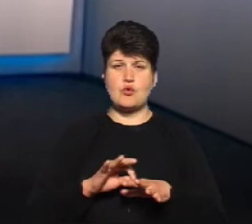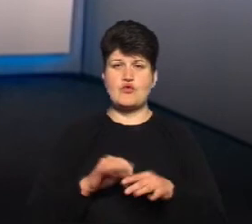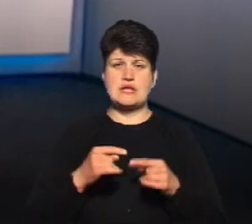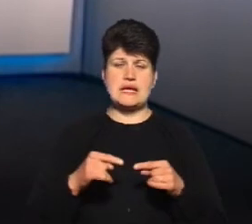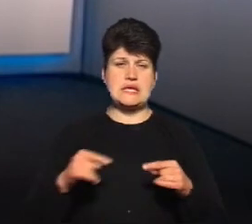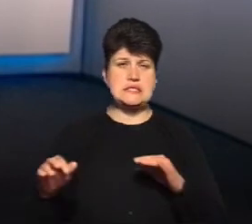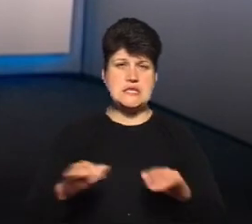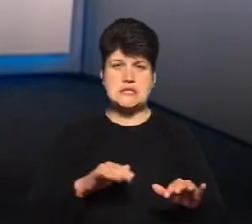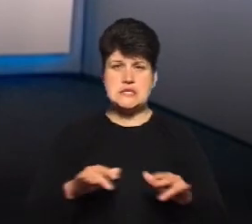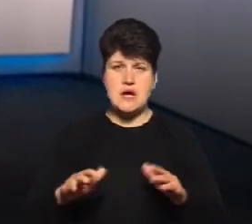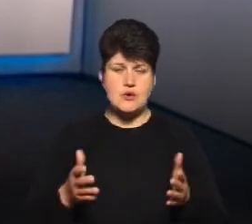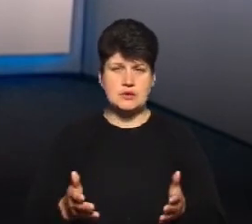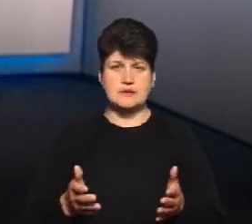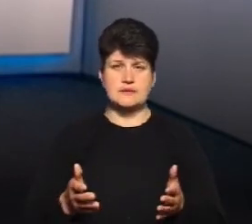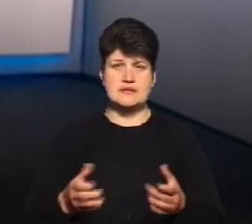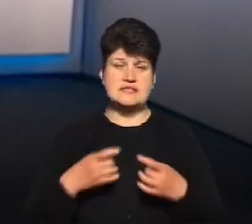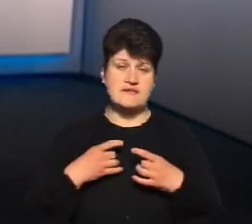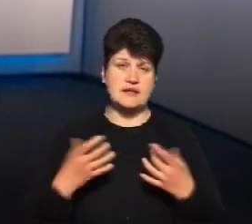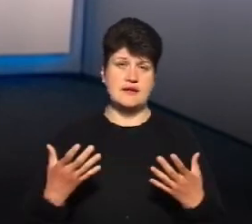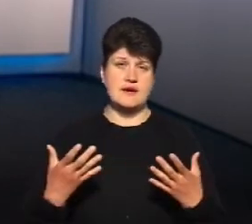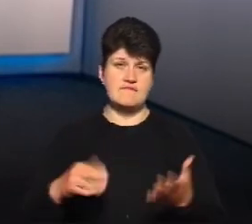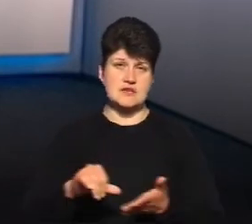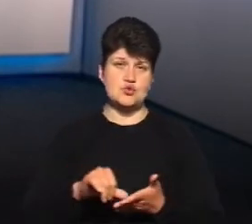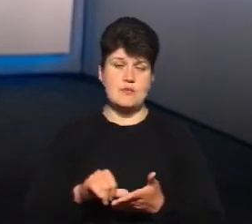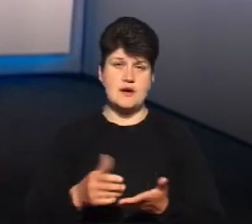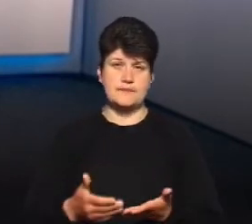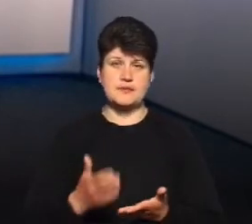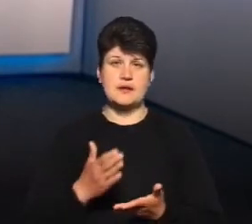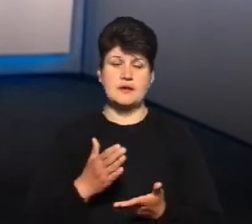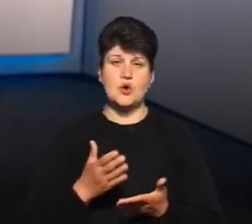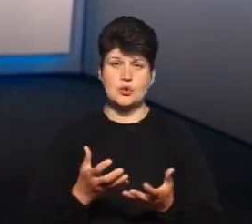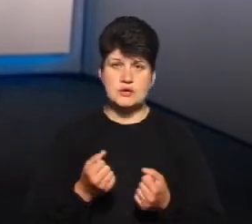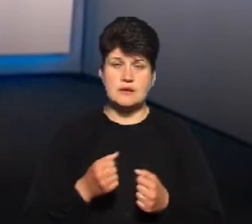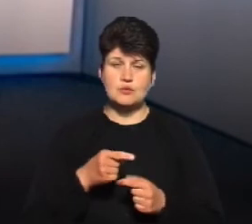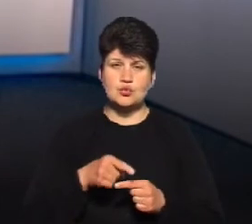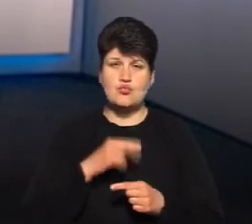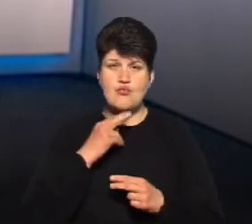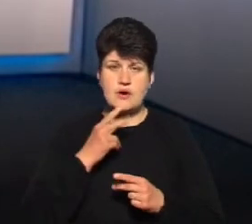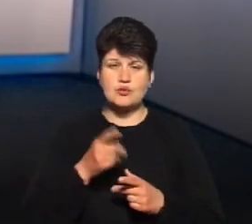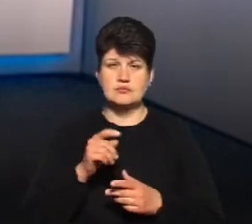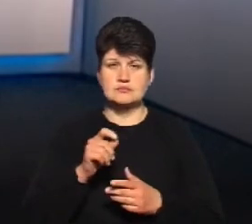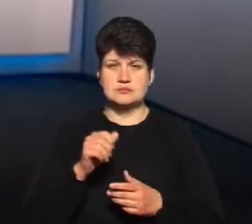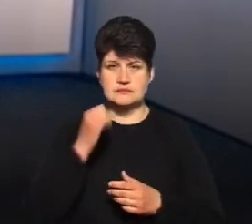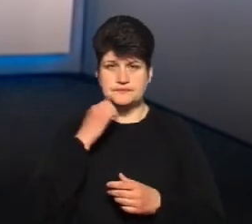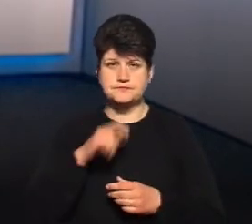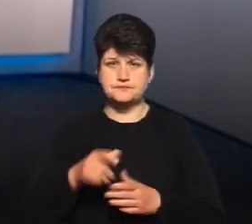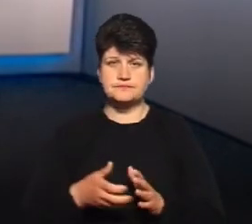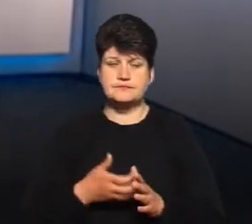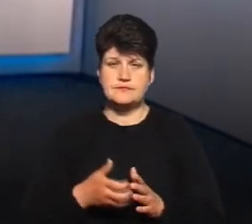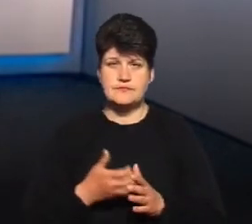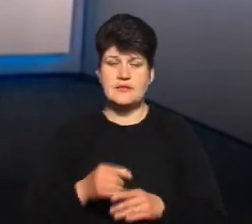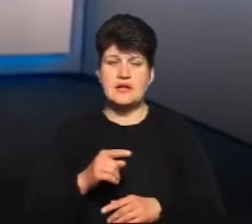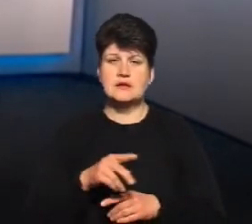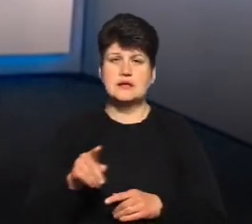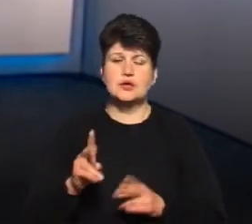заходи, свята. Виступають, так? Так, звісно. Мають, отримують цю увагу, яку часом пенсіонерам і не вистачає. Для тих, хто десь не любить